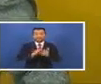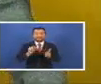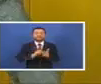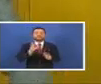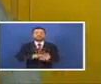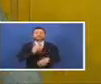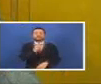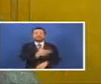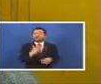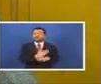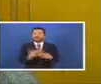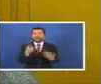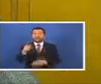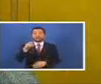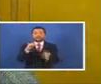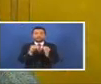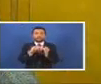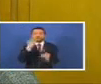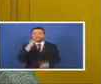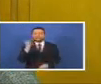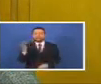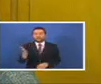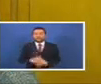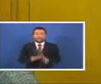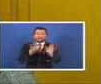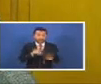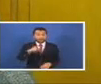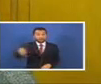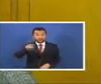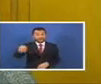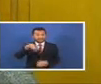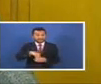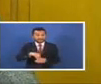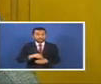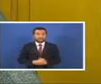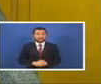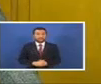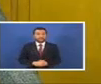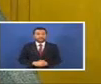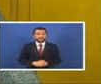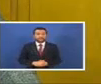yazamıyorlar. Niye? Ortada suç yok. Ama bunların içinde